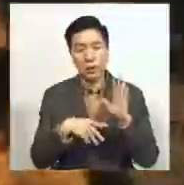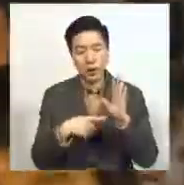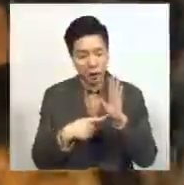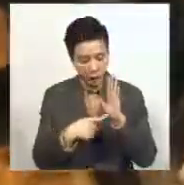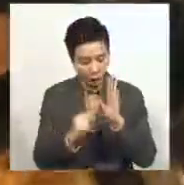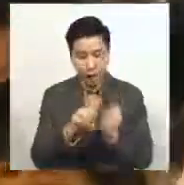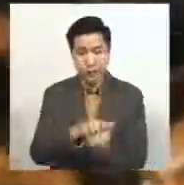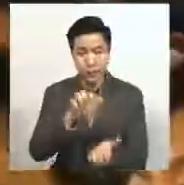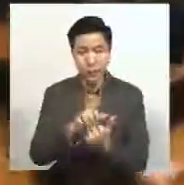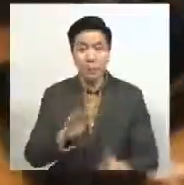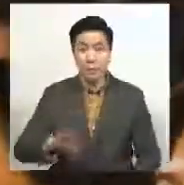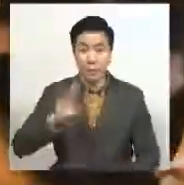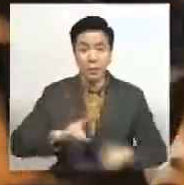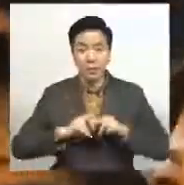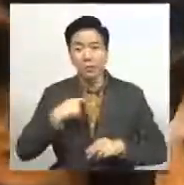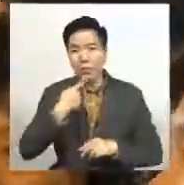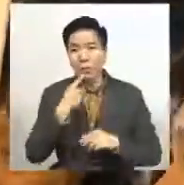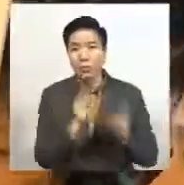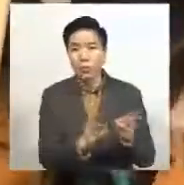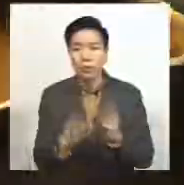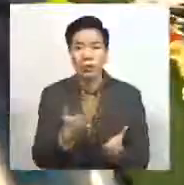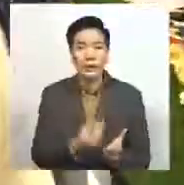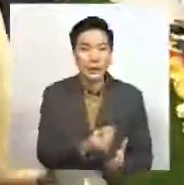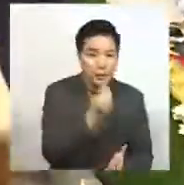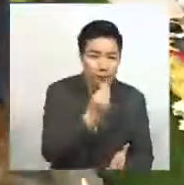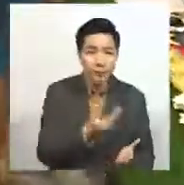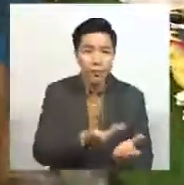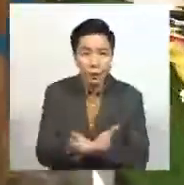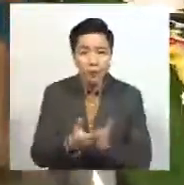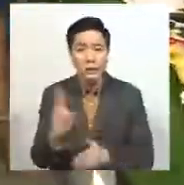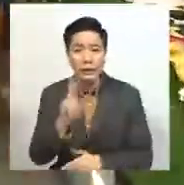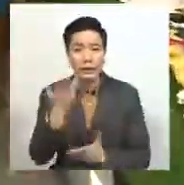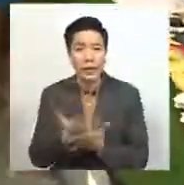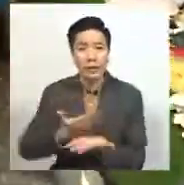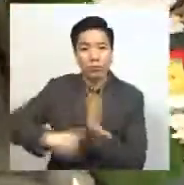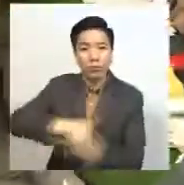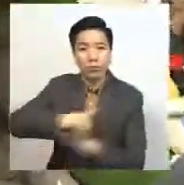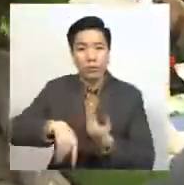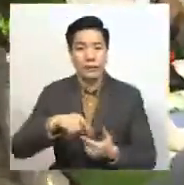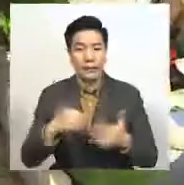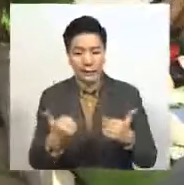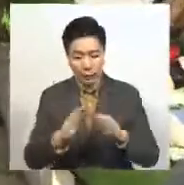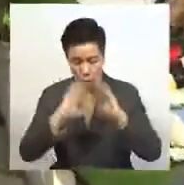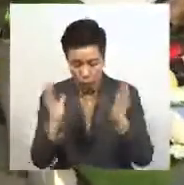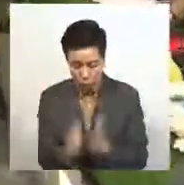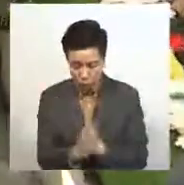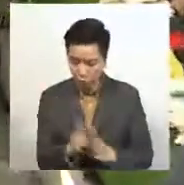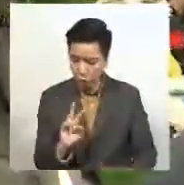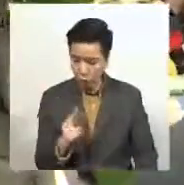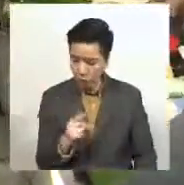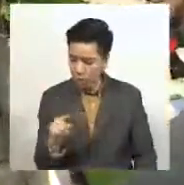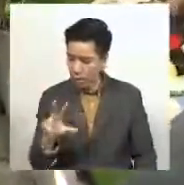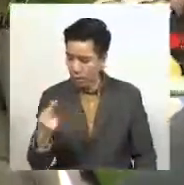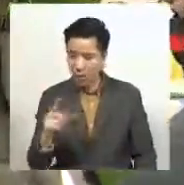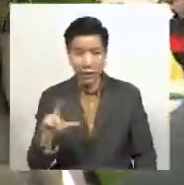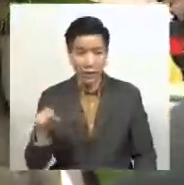ภาคเอกชนค่ะก็มีการประเมินมาตรการชิมช็อปใช้ก็จะมีเม็ดเงินหมุนเวียนในระบบเศรษฐกิจกว่า 20,000 ถึง 30,000 ล้าน